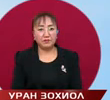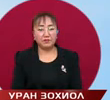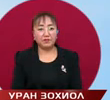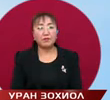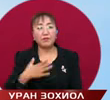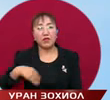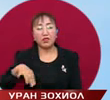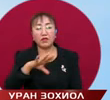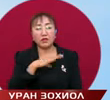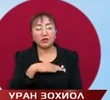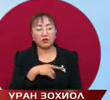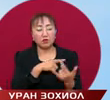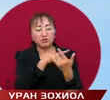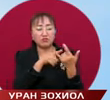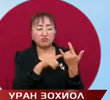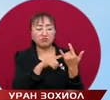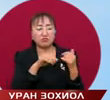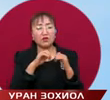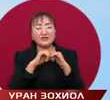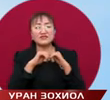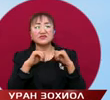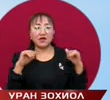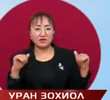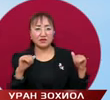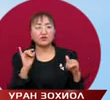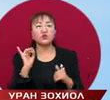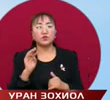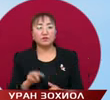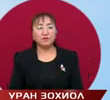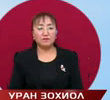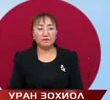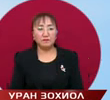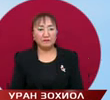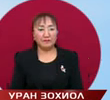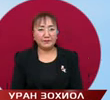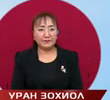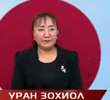Бид ингэж бор атнаасаа салсан юм да.